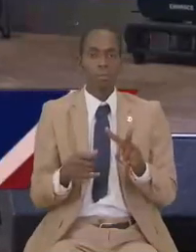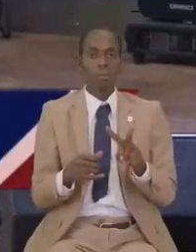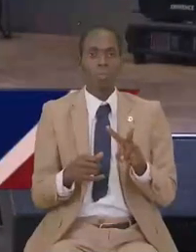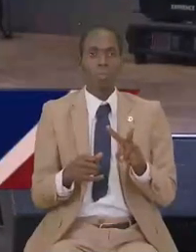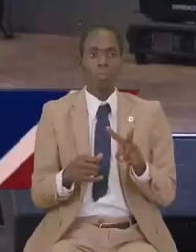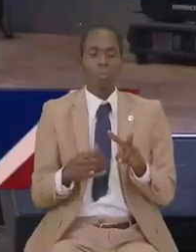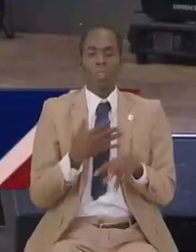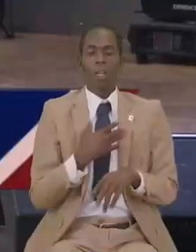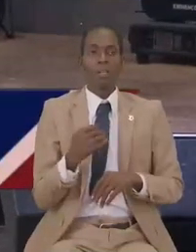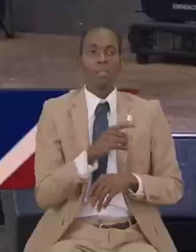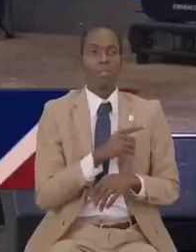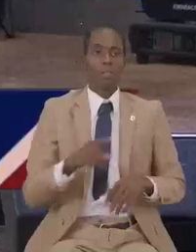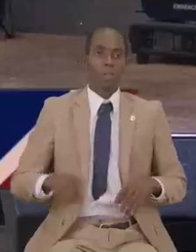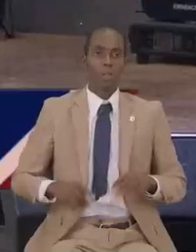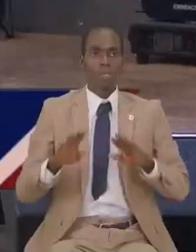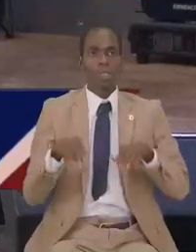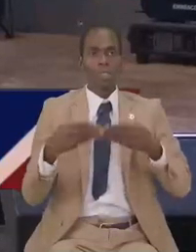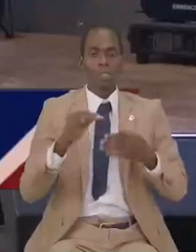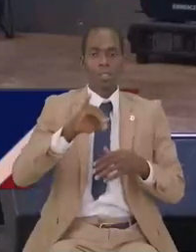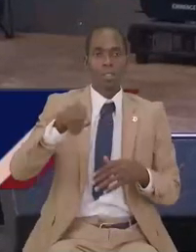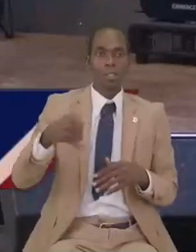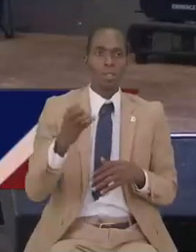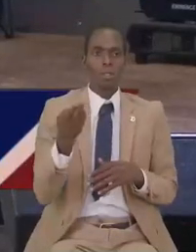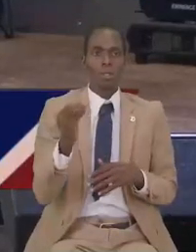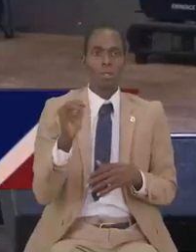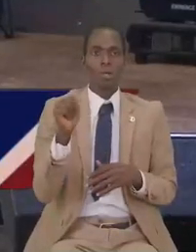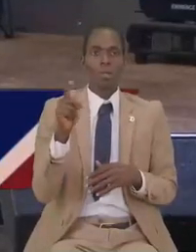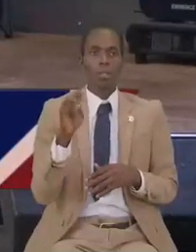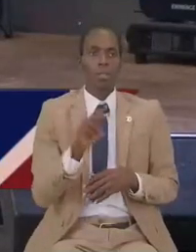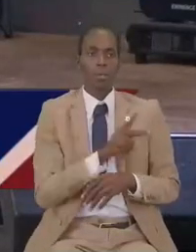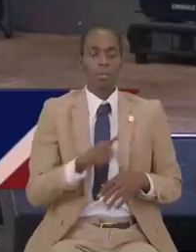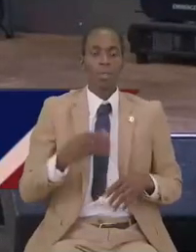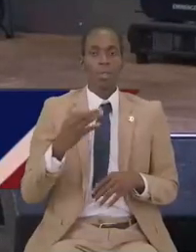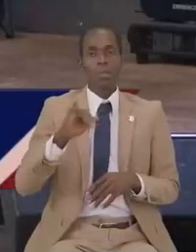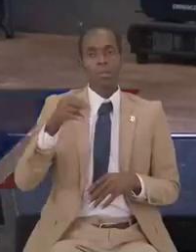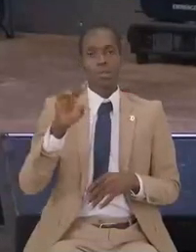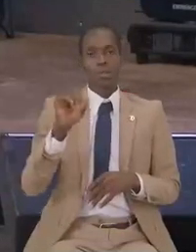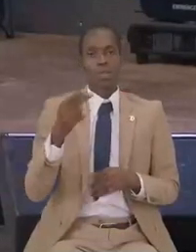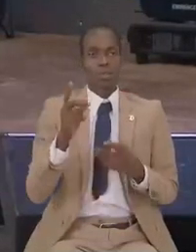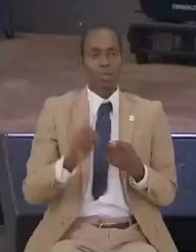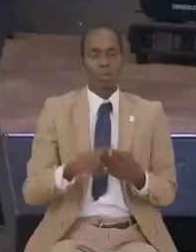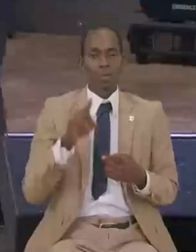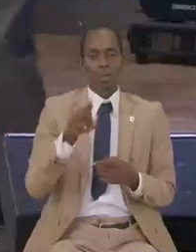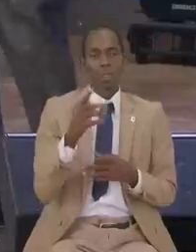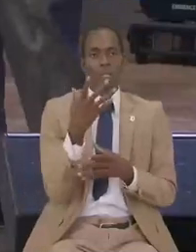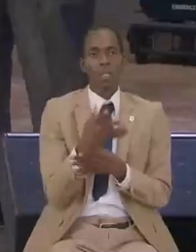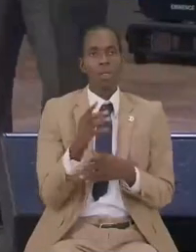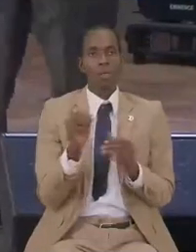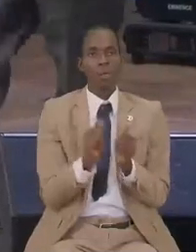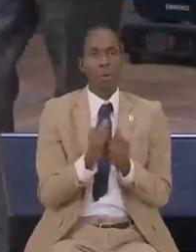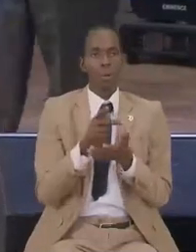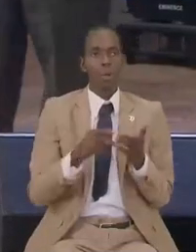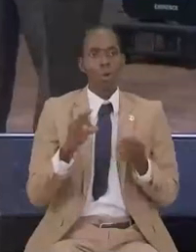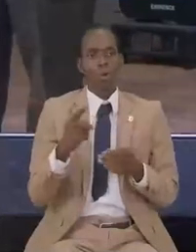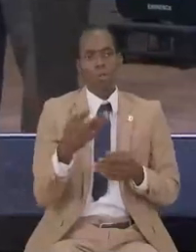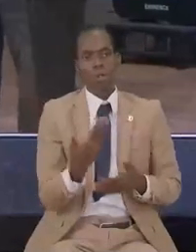2. Le Seigneur livra entre ses mains Joachim, roi de Juda, et une partie des ustensiles